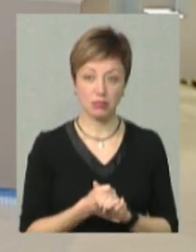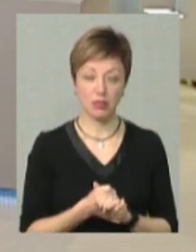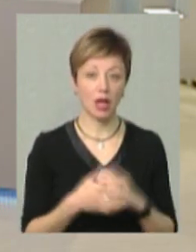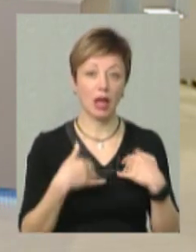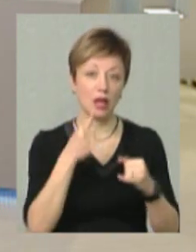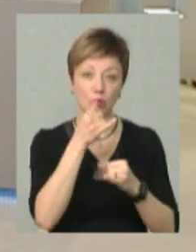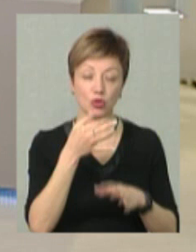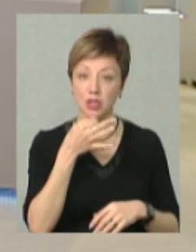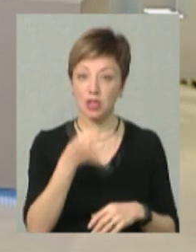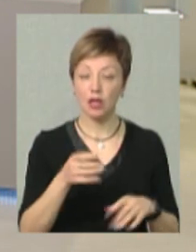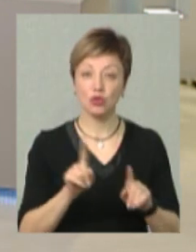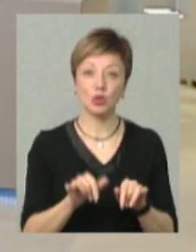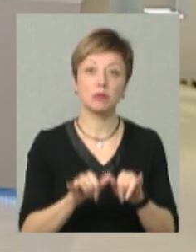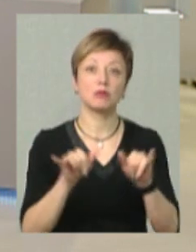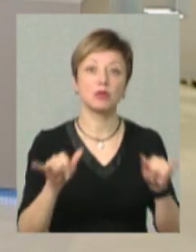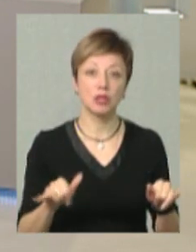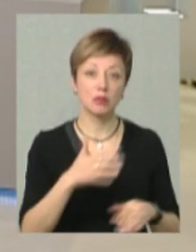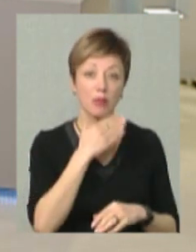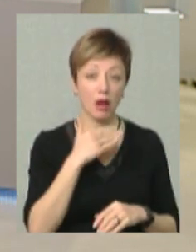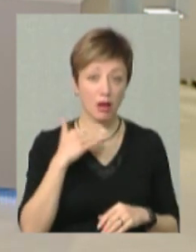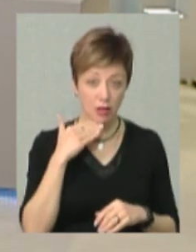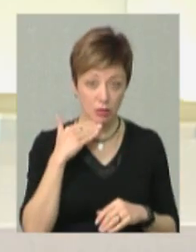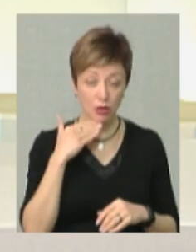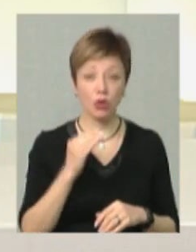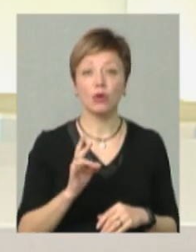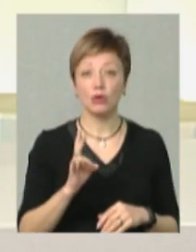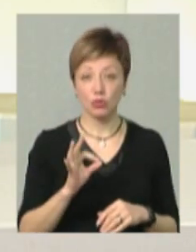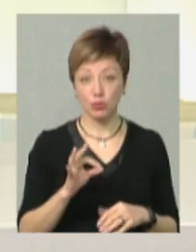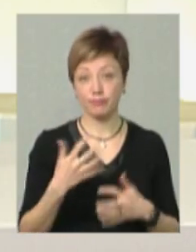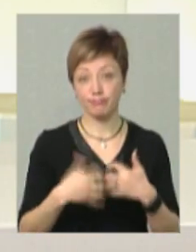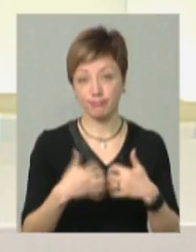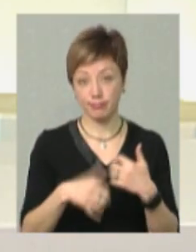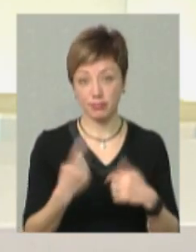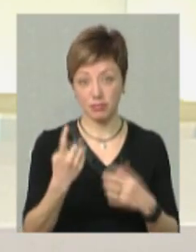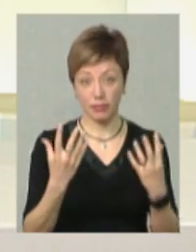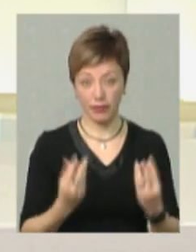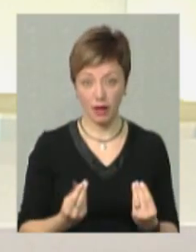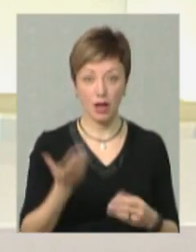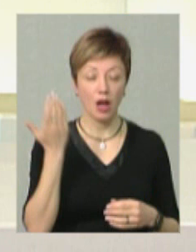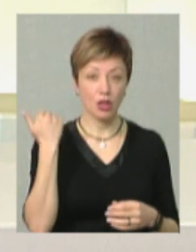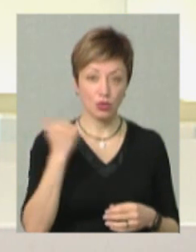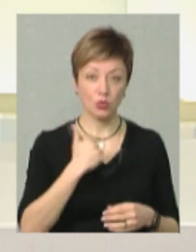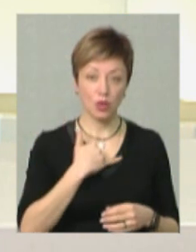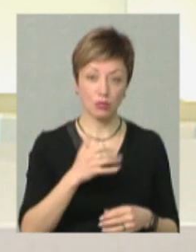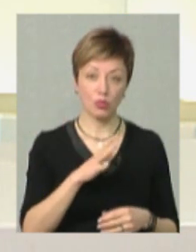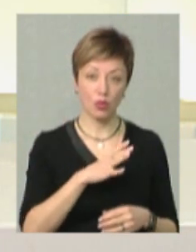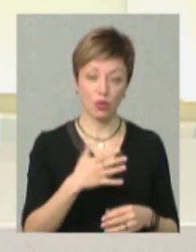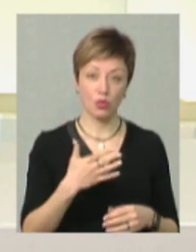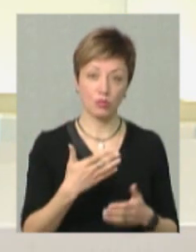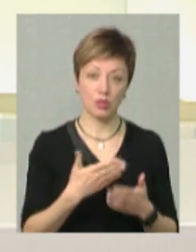Я не можу сказати, що збільшилася на велику кількість, але в середньому в день, якщо раніше в нас йшло